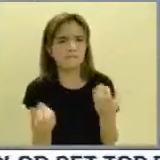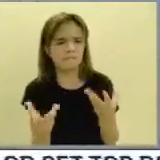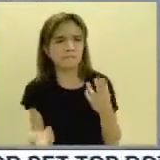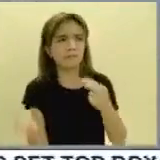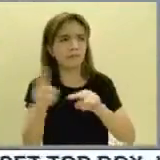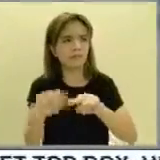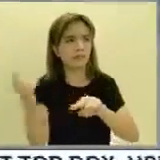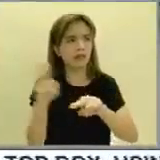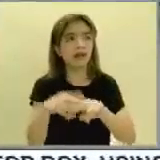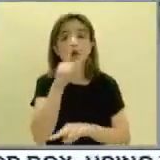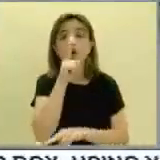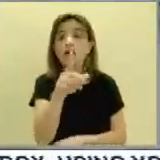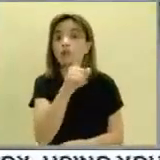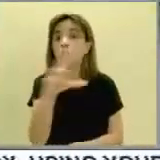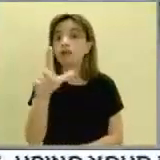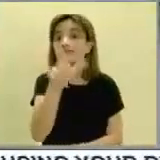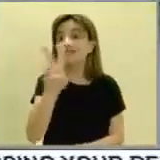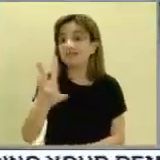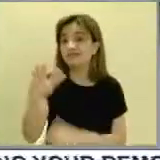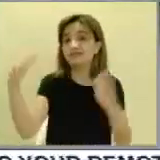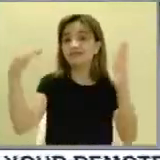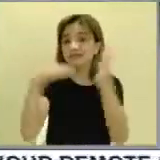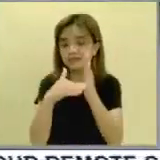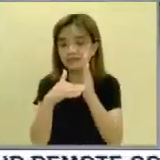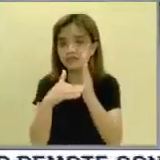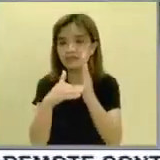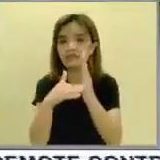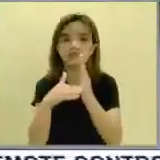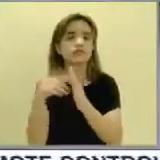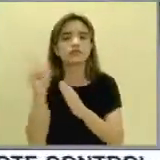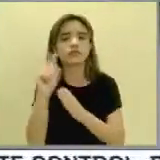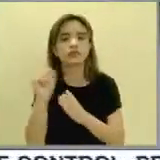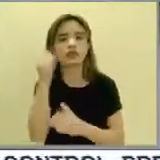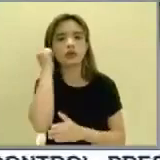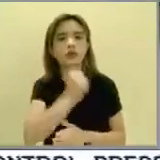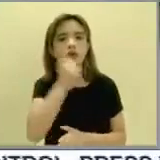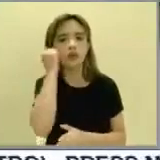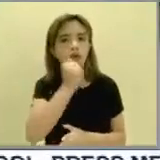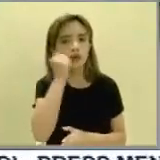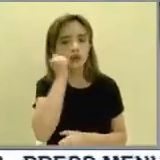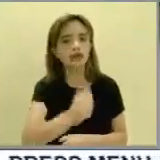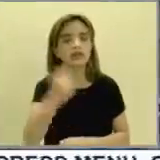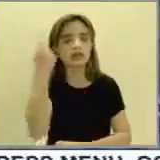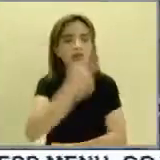126,000 ang daily average case new sa Amerika.